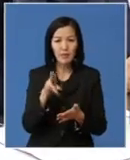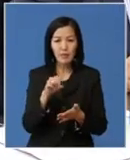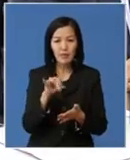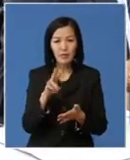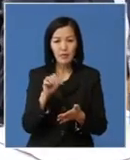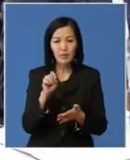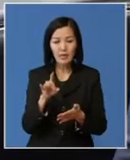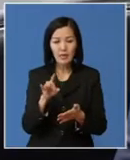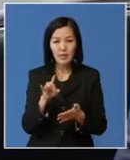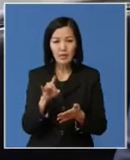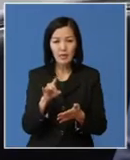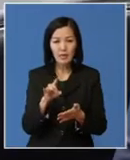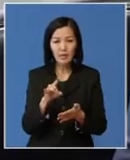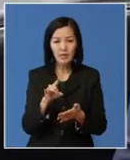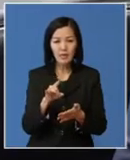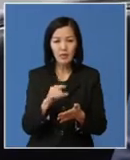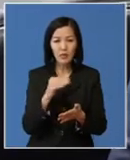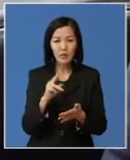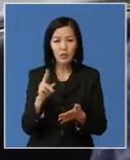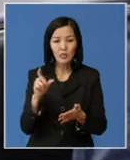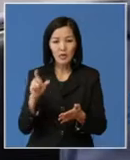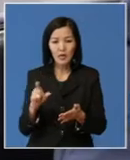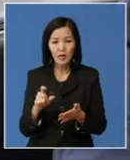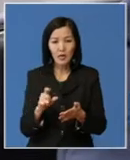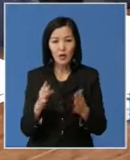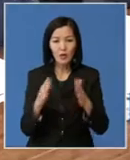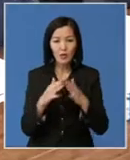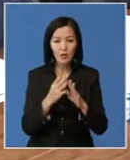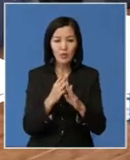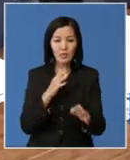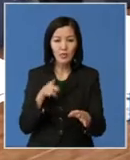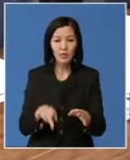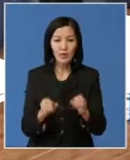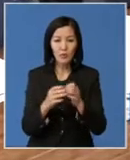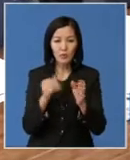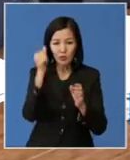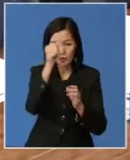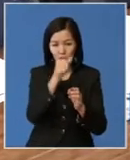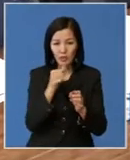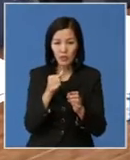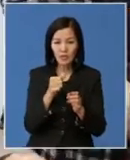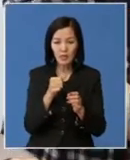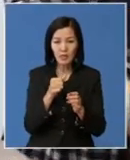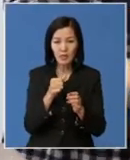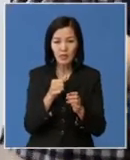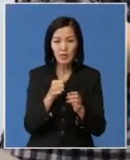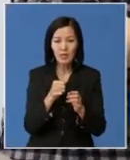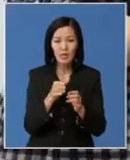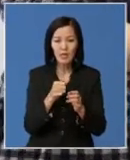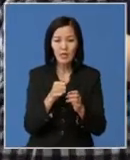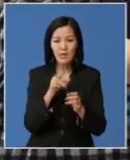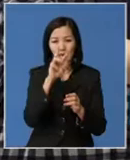сауалы тікелей түкішке, яғни ЖКХ-ға. Үй кезегіне 2010 жылы тұрыпты. Реттік санындағы ретсіздікке